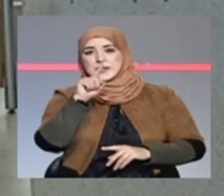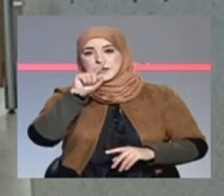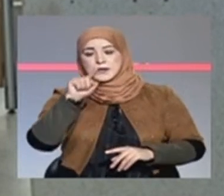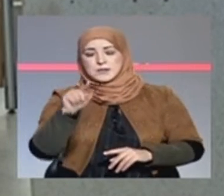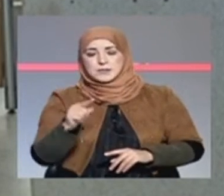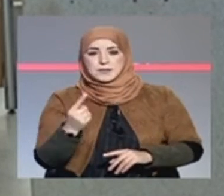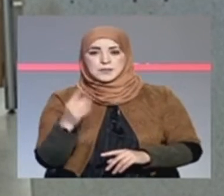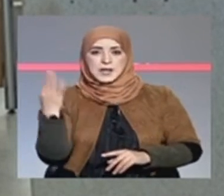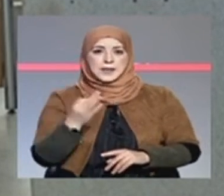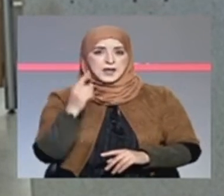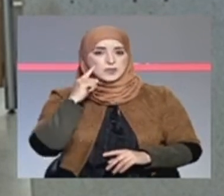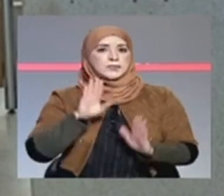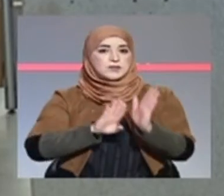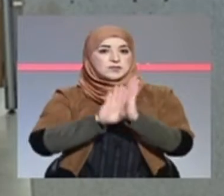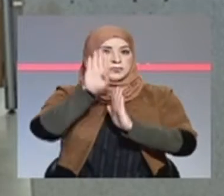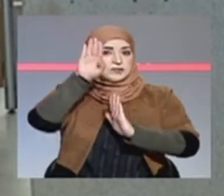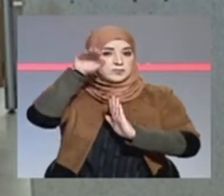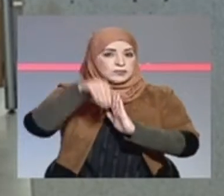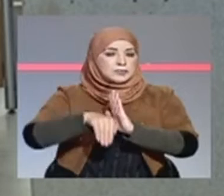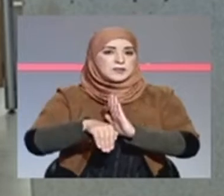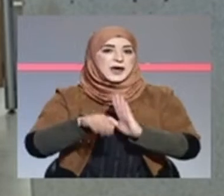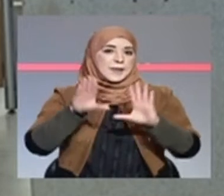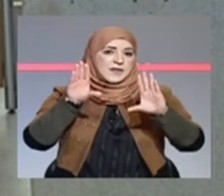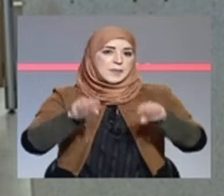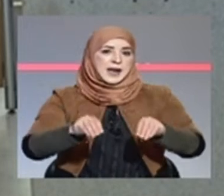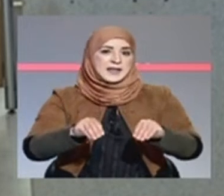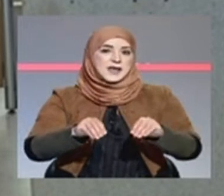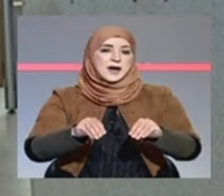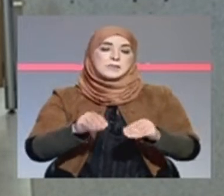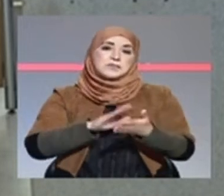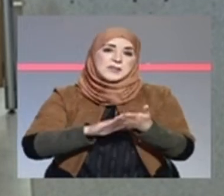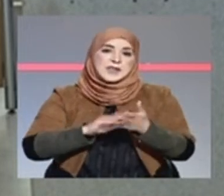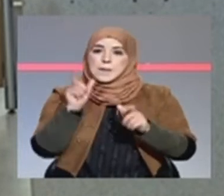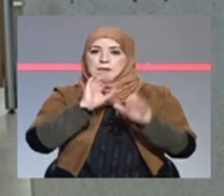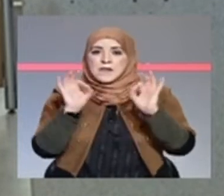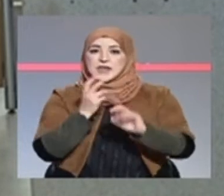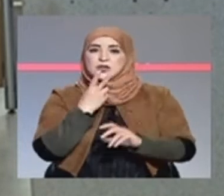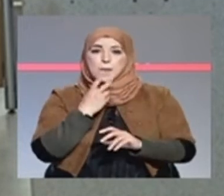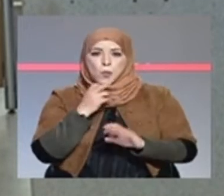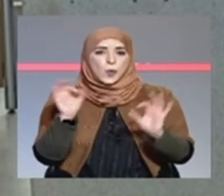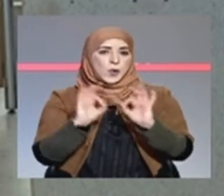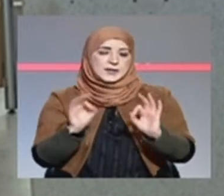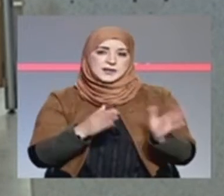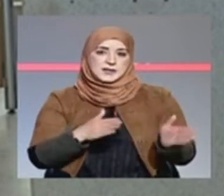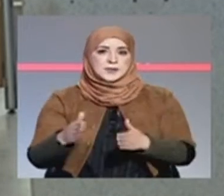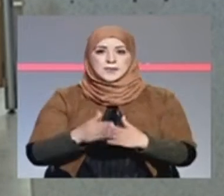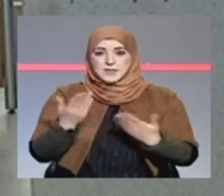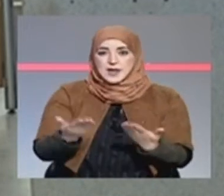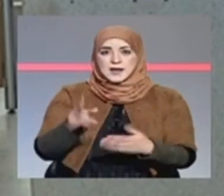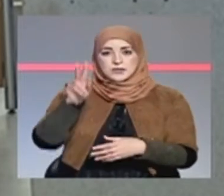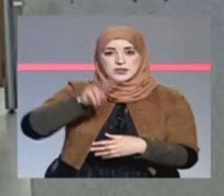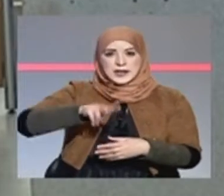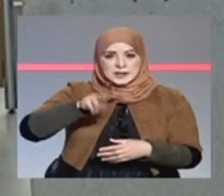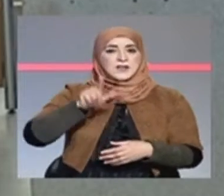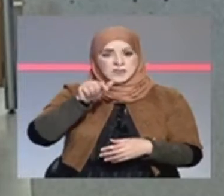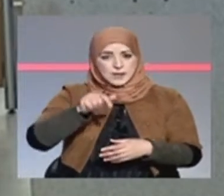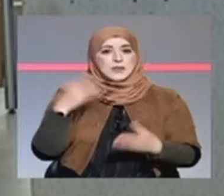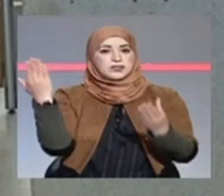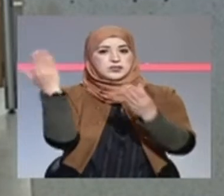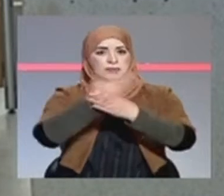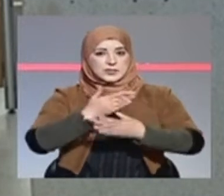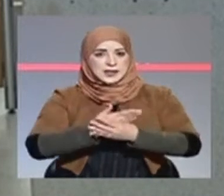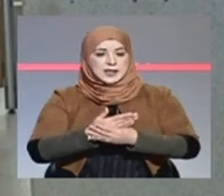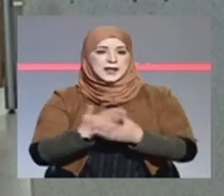صاروخ في او لهنيه اكيد جدا يكون ثمه تدخل